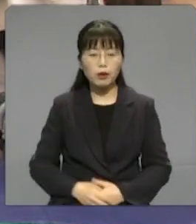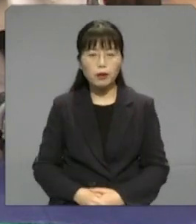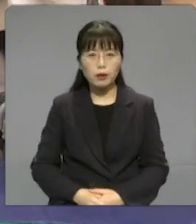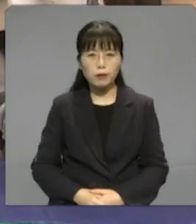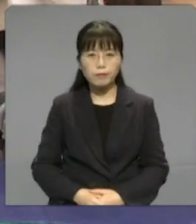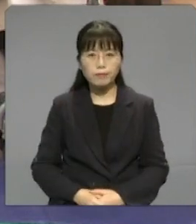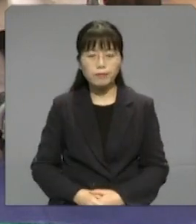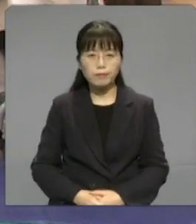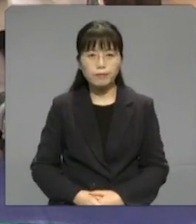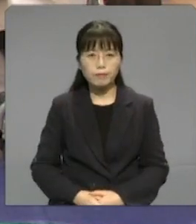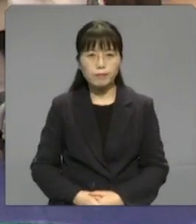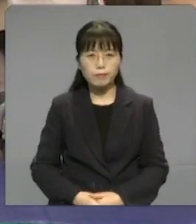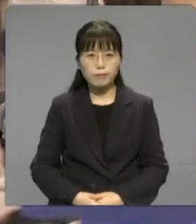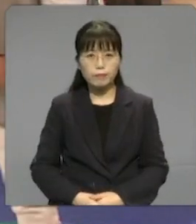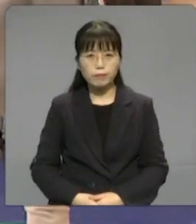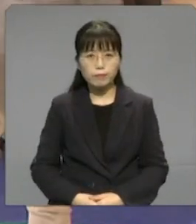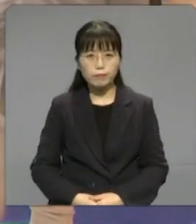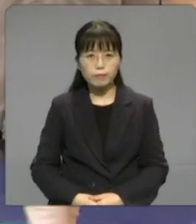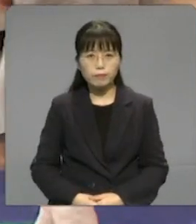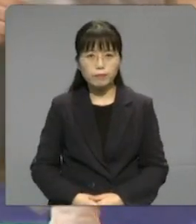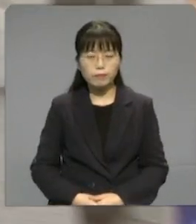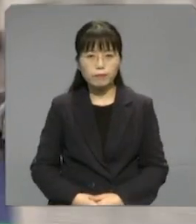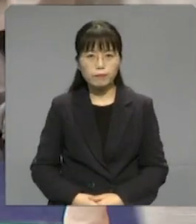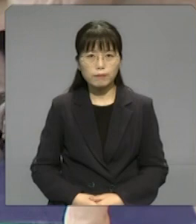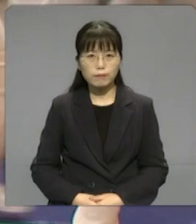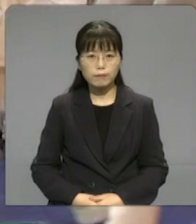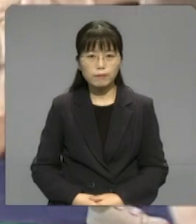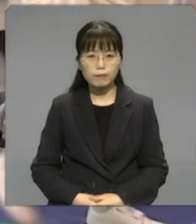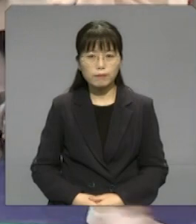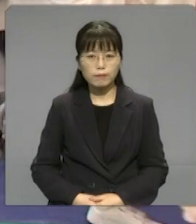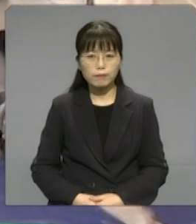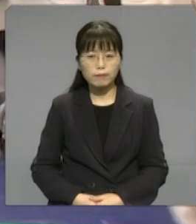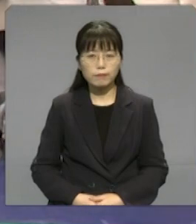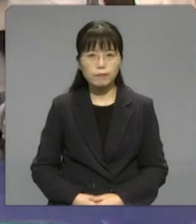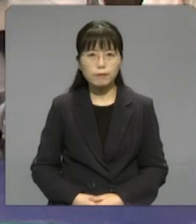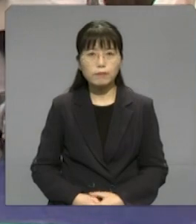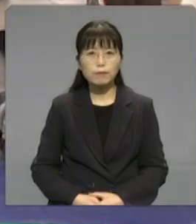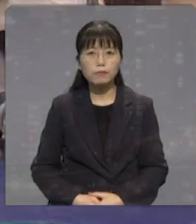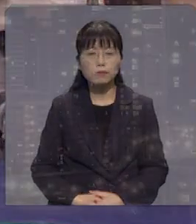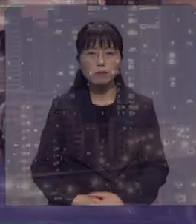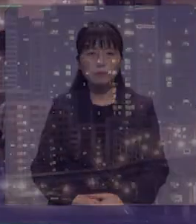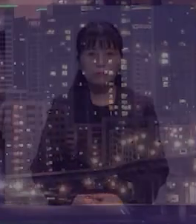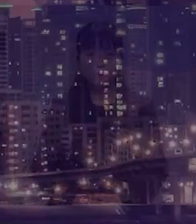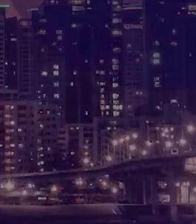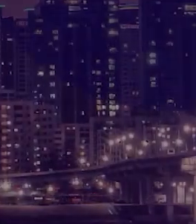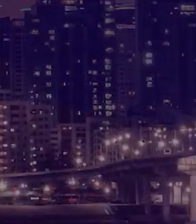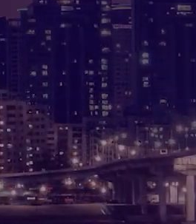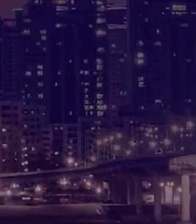지금까지 수원시 우만일동 사전투표소에서 OBS 뉴스 문정진입니다.